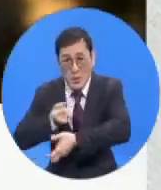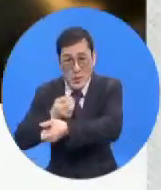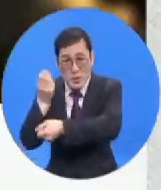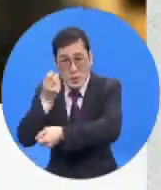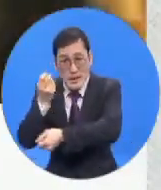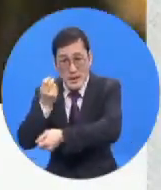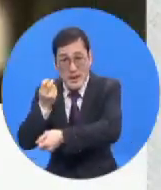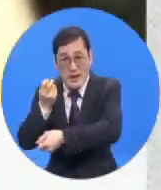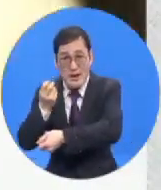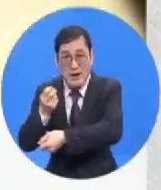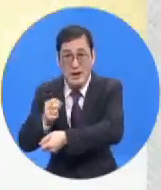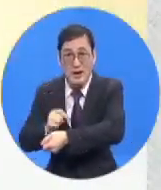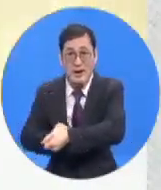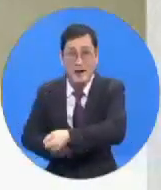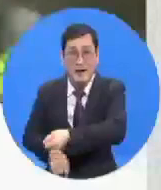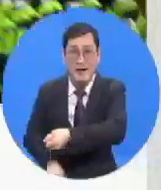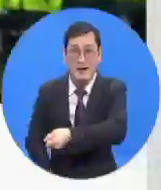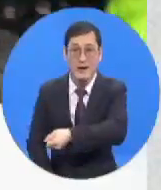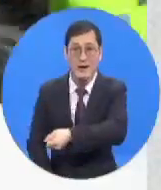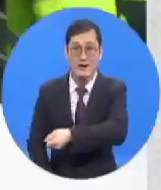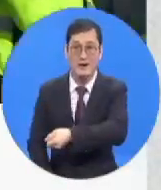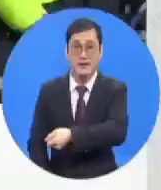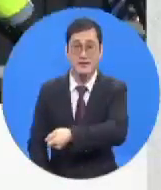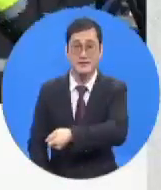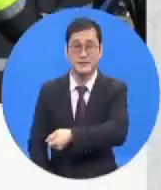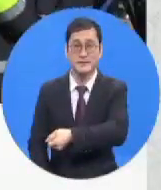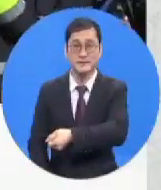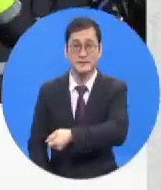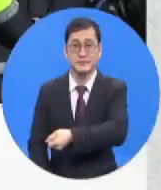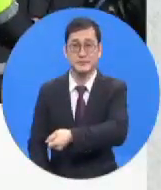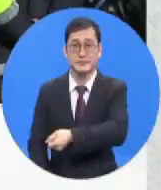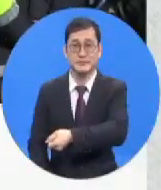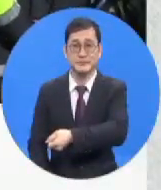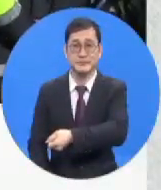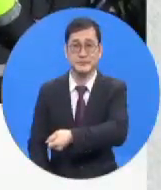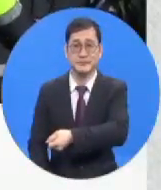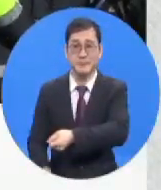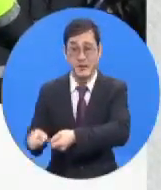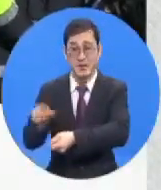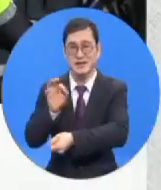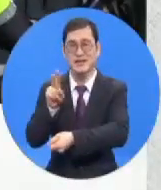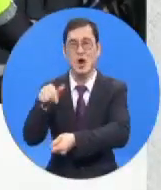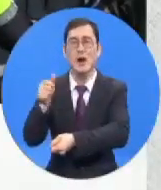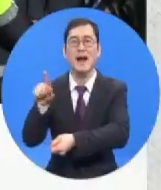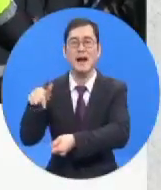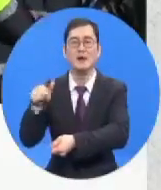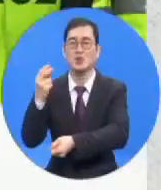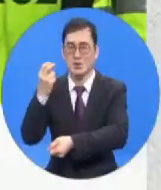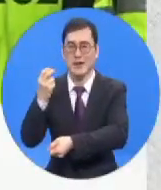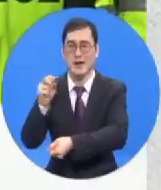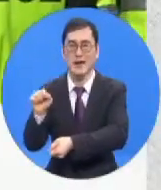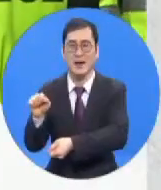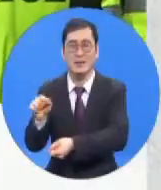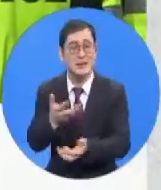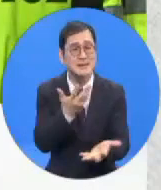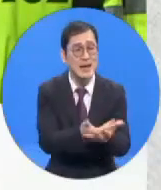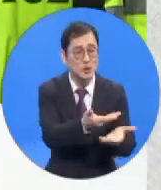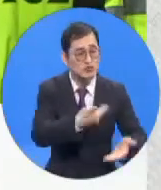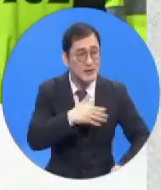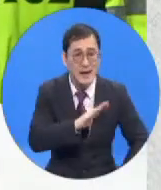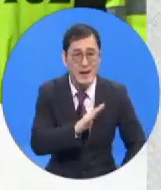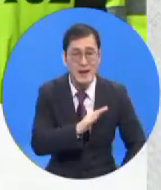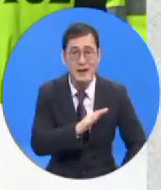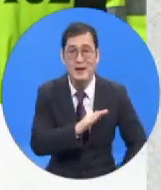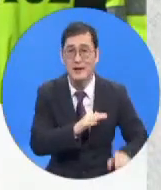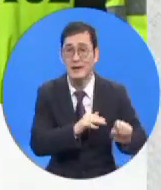활동을 그것을 역학조사라고 규정을 아예 명확하게 하고 있거든요. 하지만 이렇게 자료 제출하고 하는 것들은 그